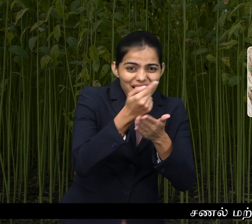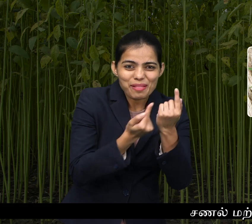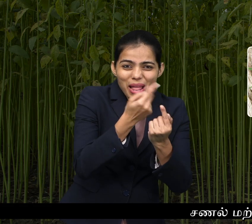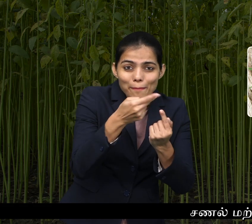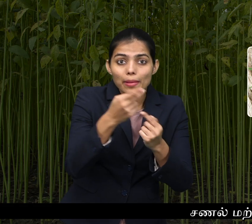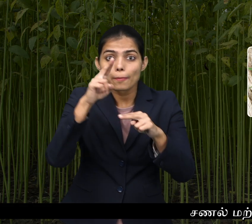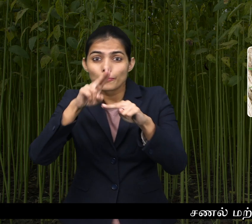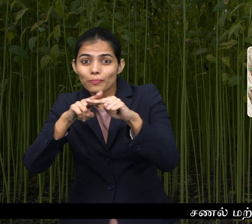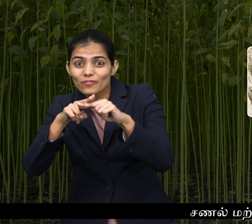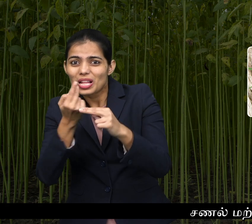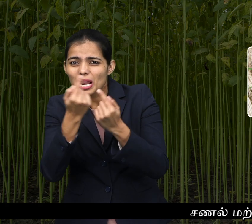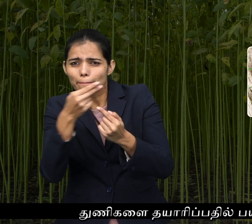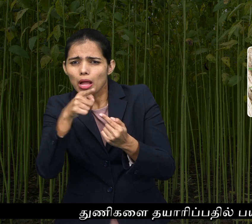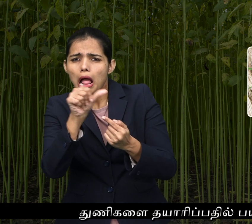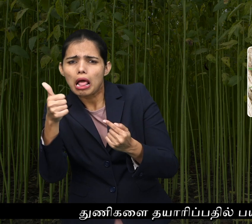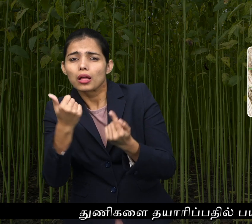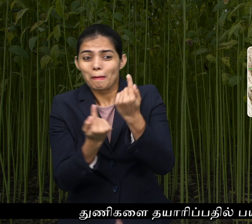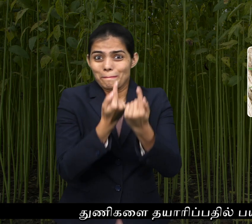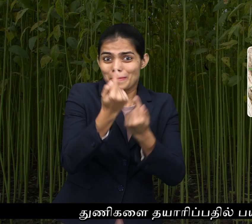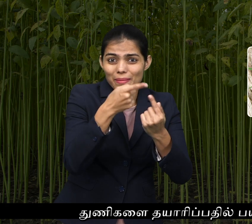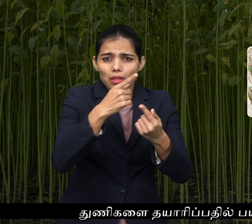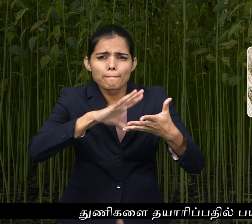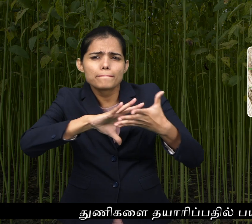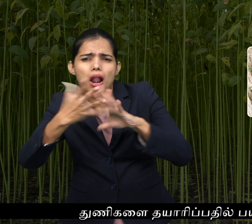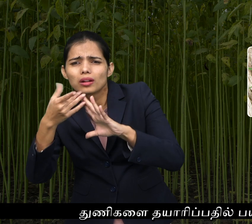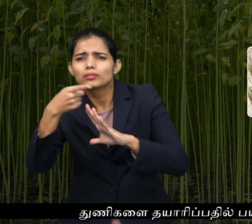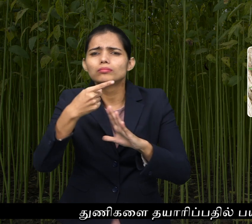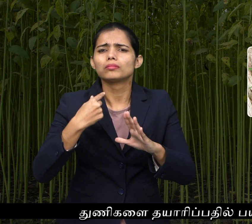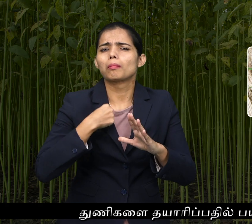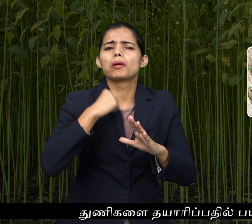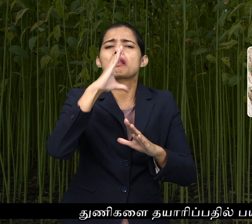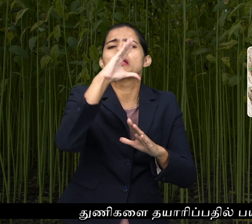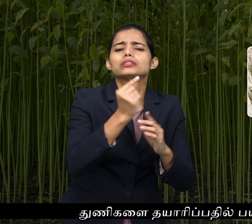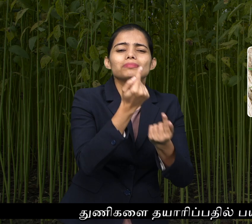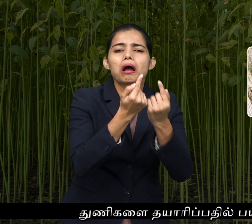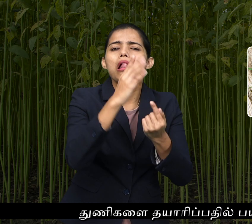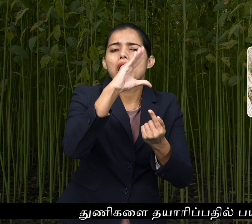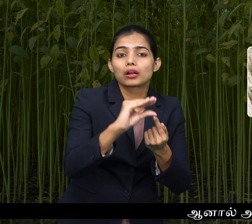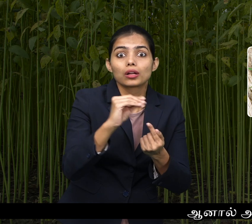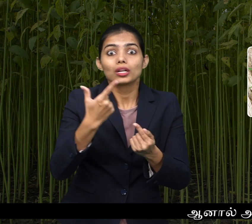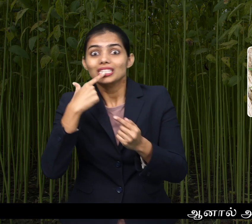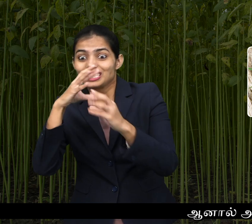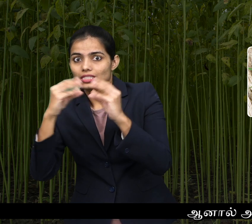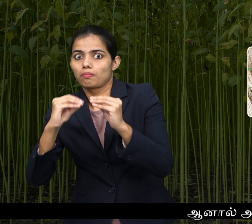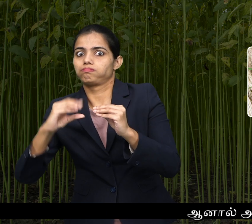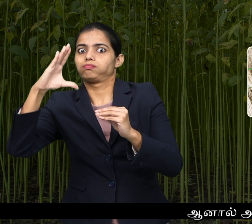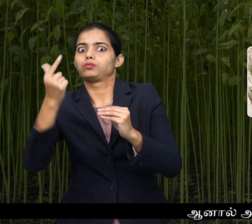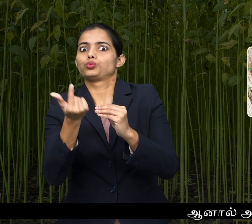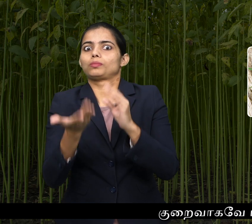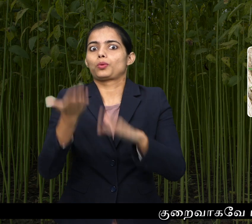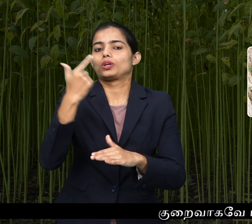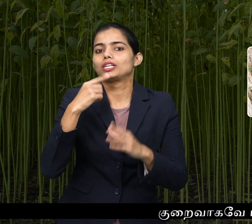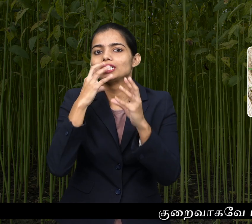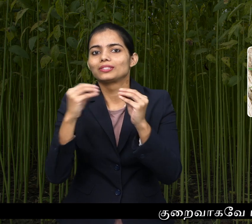சணல் மற்றும் ஆளி ஆகியவை துணிகளை தயாரிப்பதில் பயன்படுத்தப்படும் பிற தாவர இழைகள். ஆனால் அவை பருத்தியை